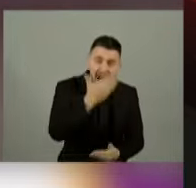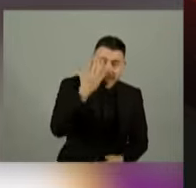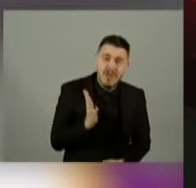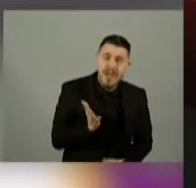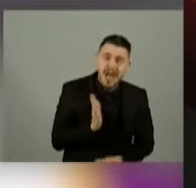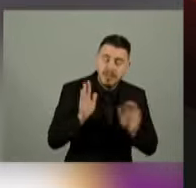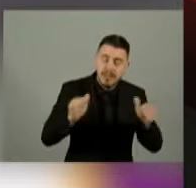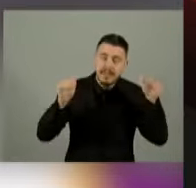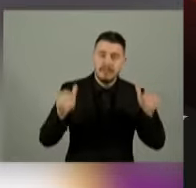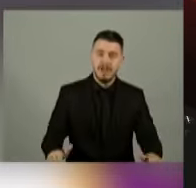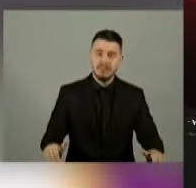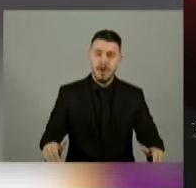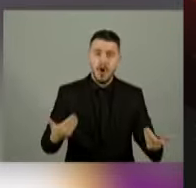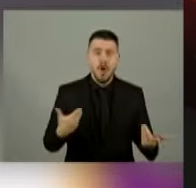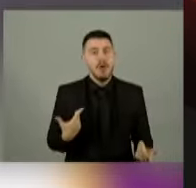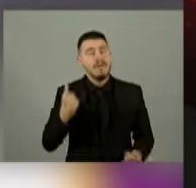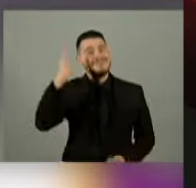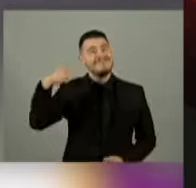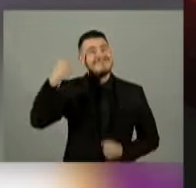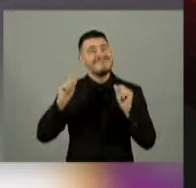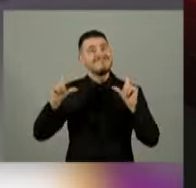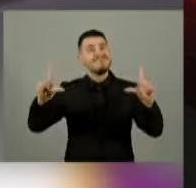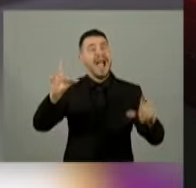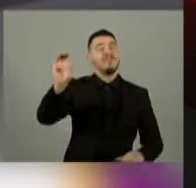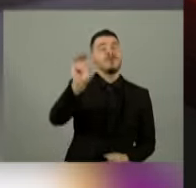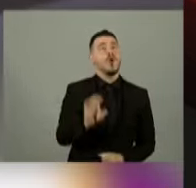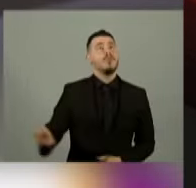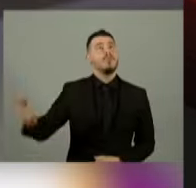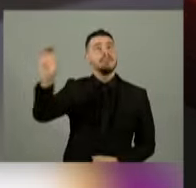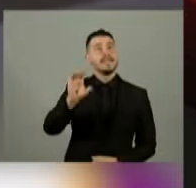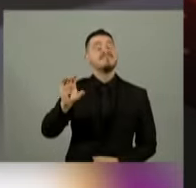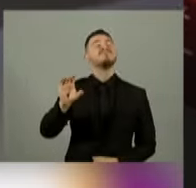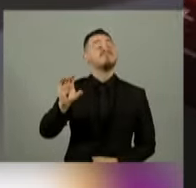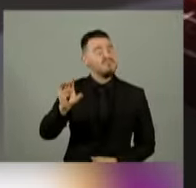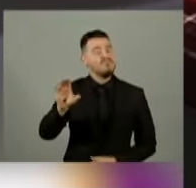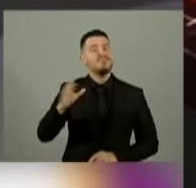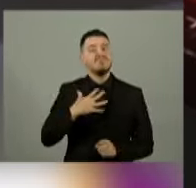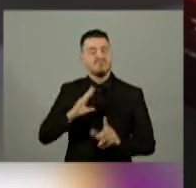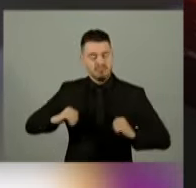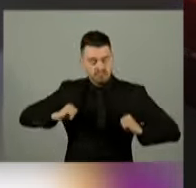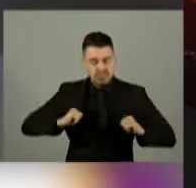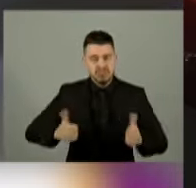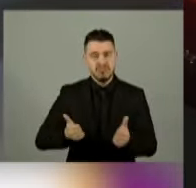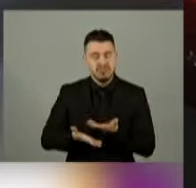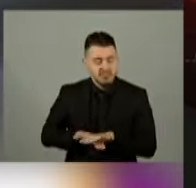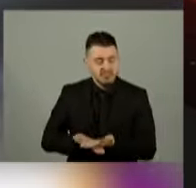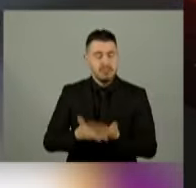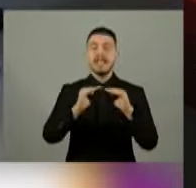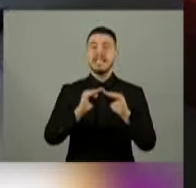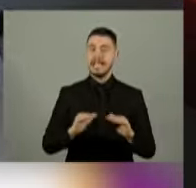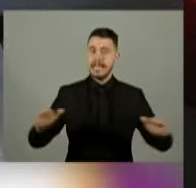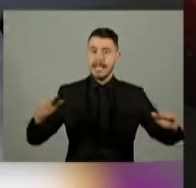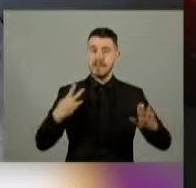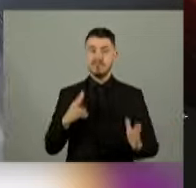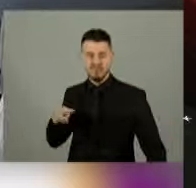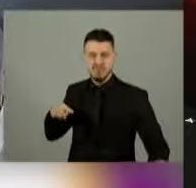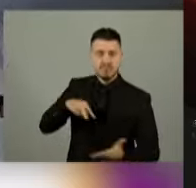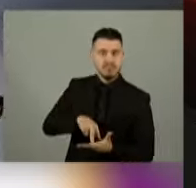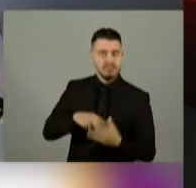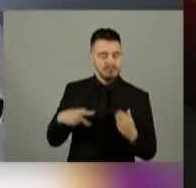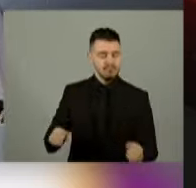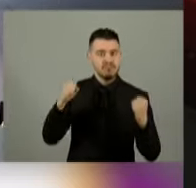Και δεν ξέρω αυτή η άμεση προσφυγή στη βάση, εάν θέλει να τον αποδυναμώσει. Διότι αυτή τη στιγμή, σε τόσο